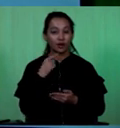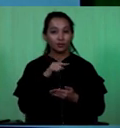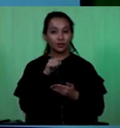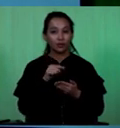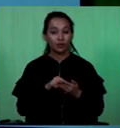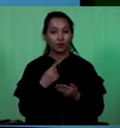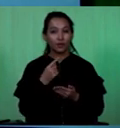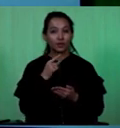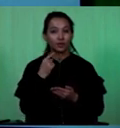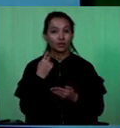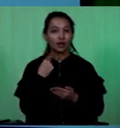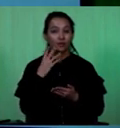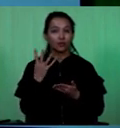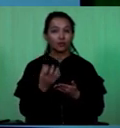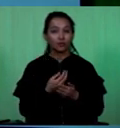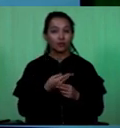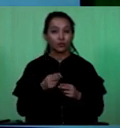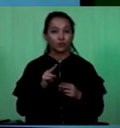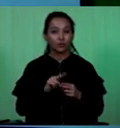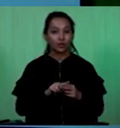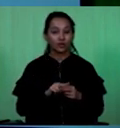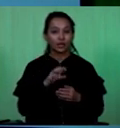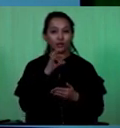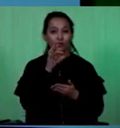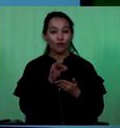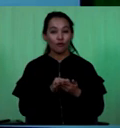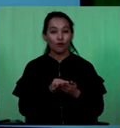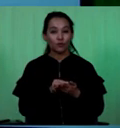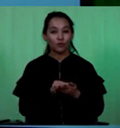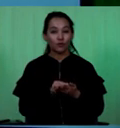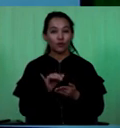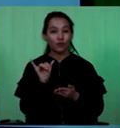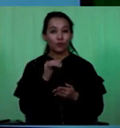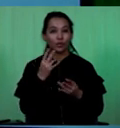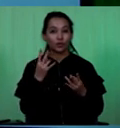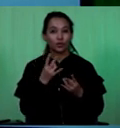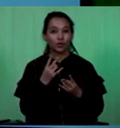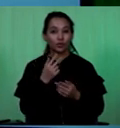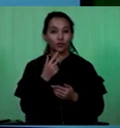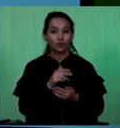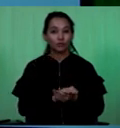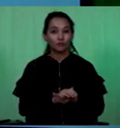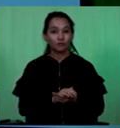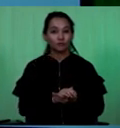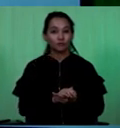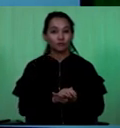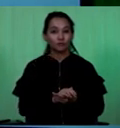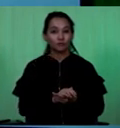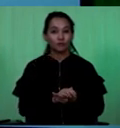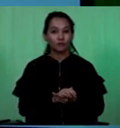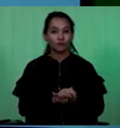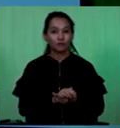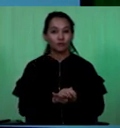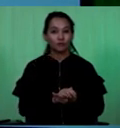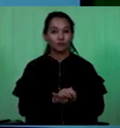uchun esa bo'linmani bo'luvchiga ko'paytirishimiz kerak. X barobar 192 ko'paytirib